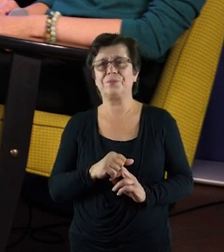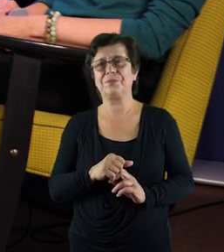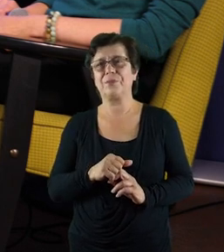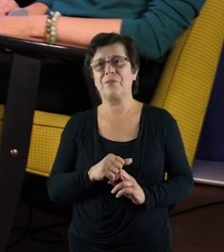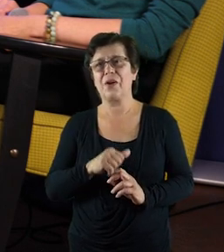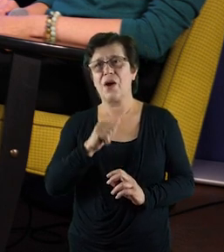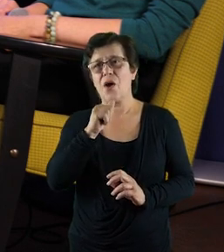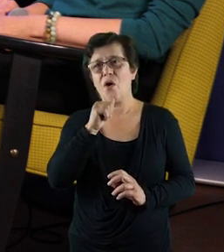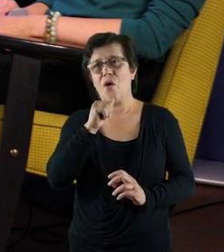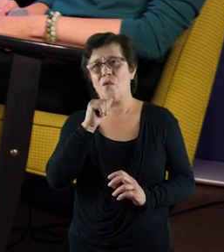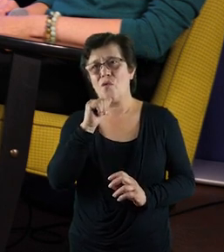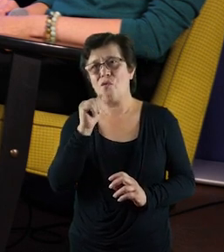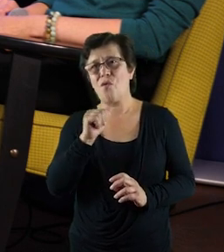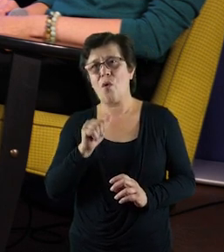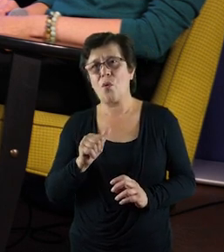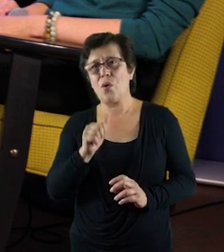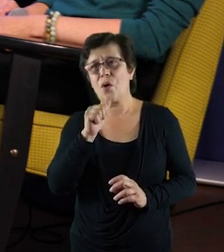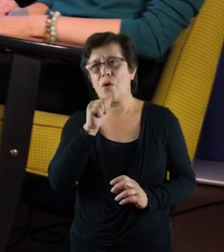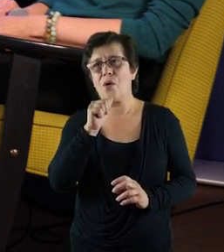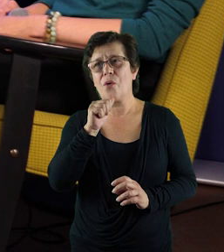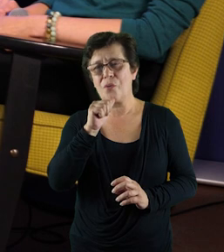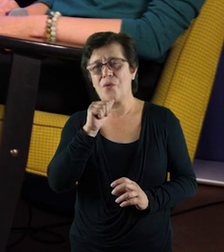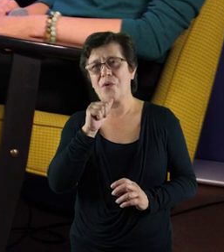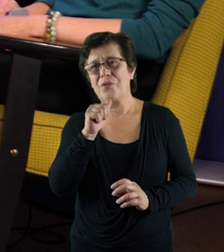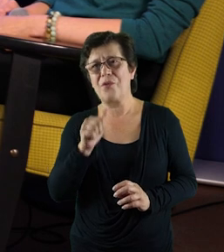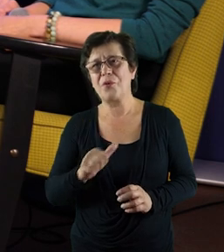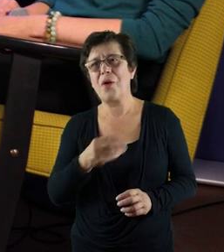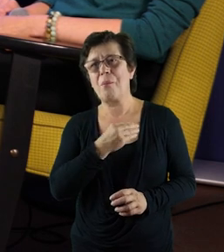Przyboś jako polemista już nam się... Możemy jeszcze rozmawiać?